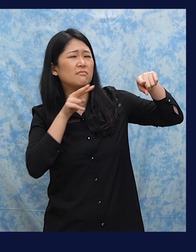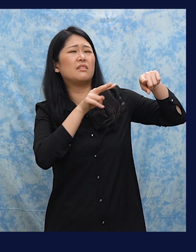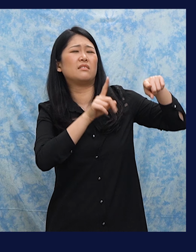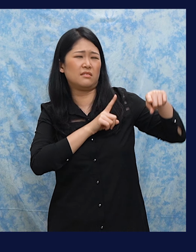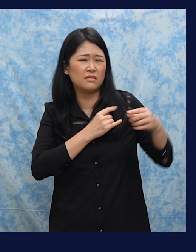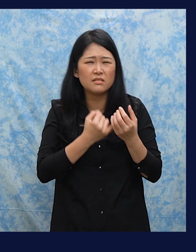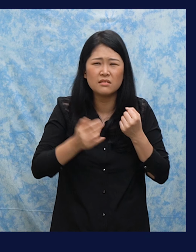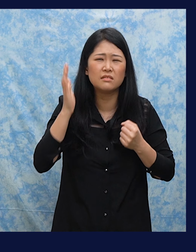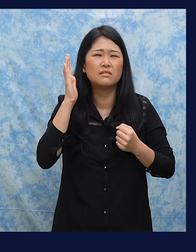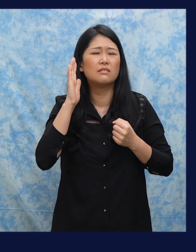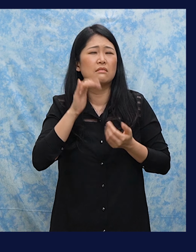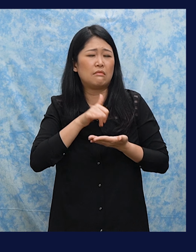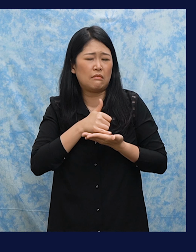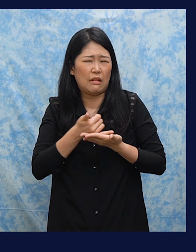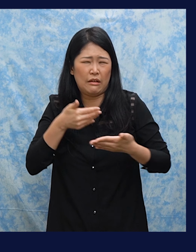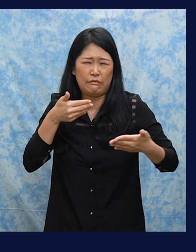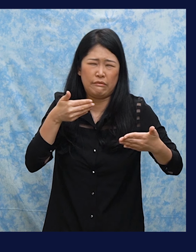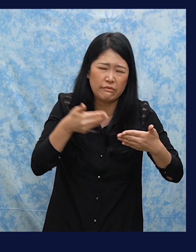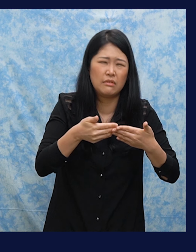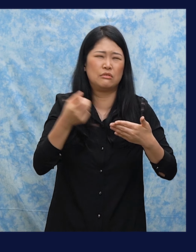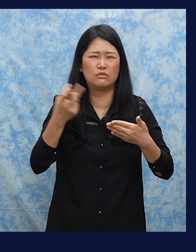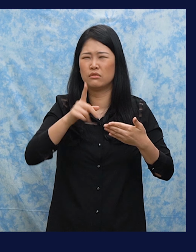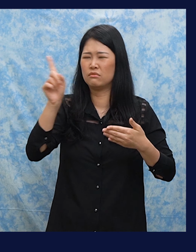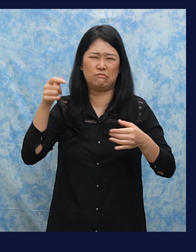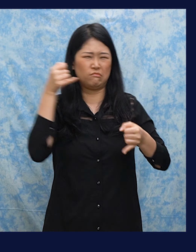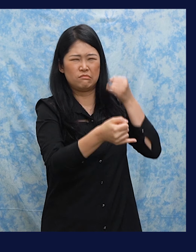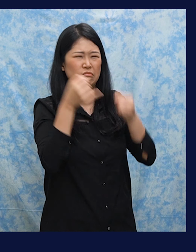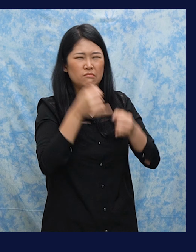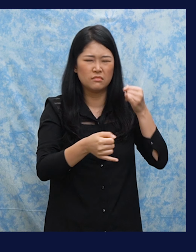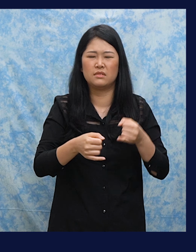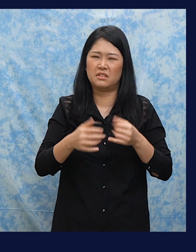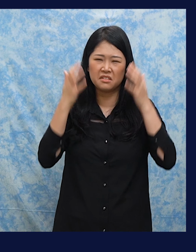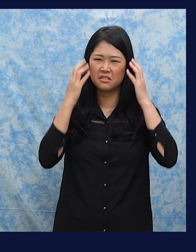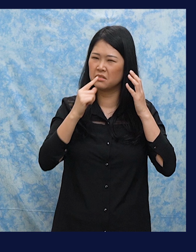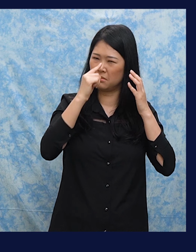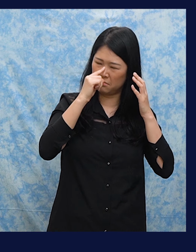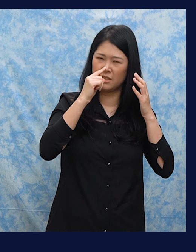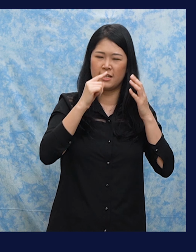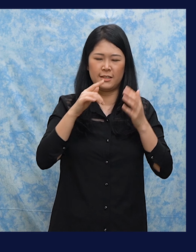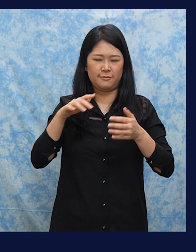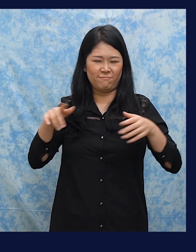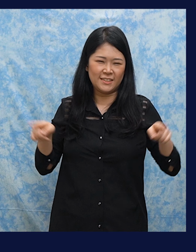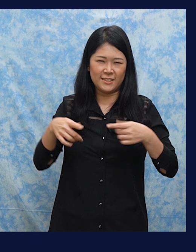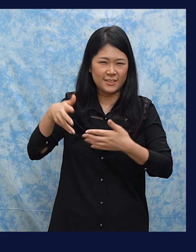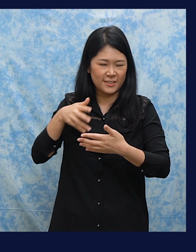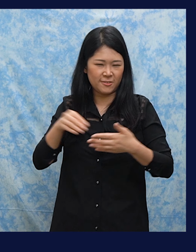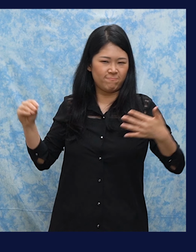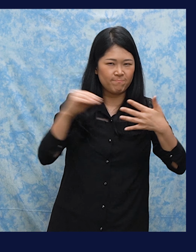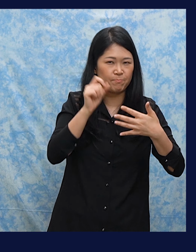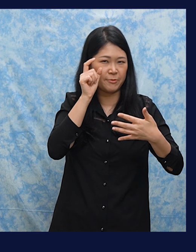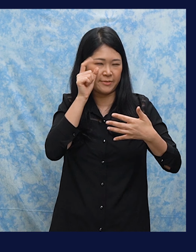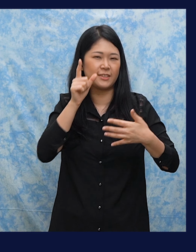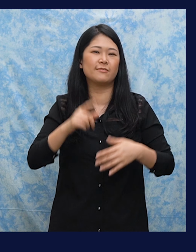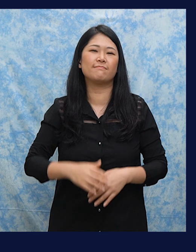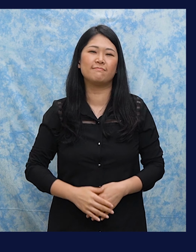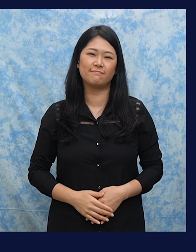的，是看着自己的仔濒临死亡和被羞辱。巴克也特别是加入了一首圣